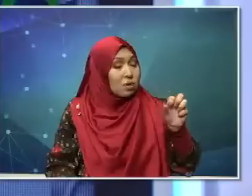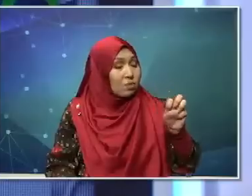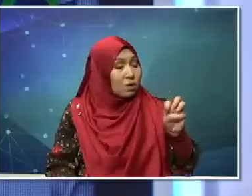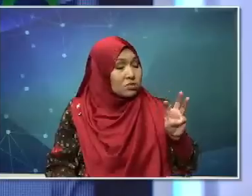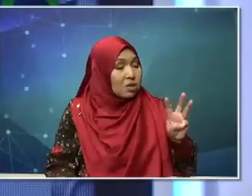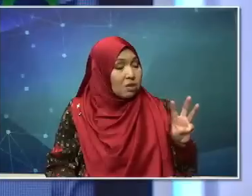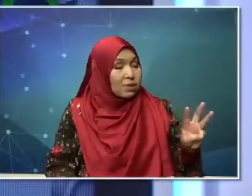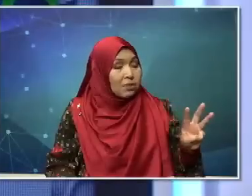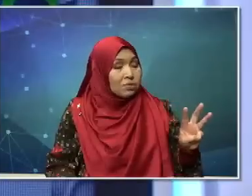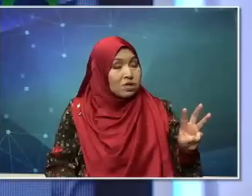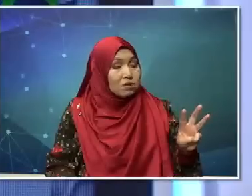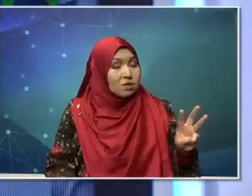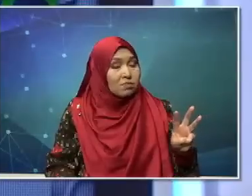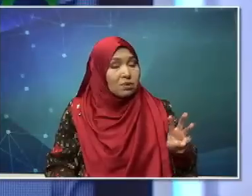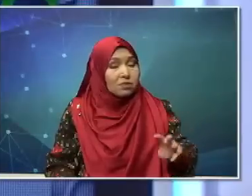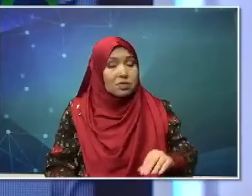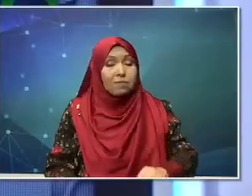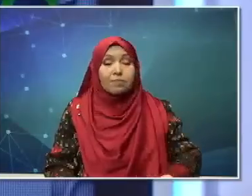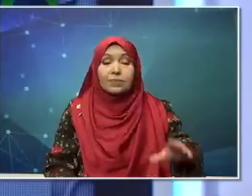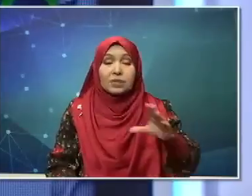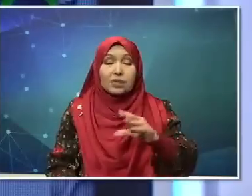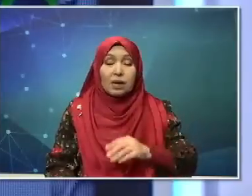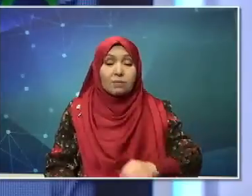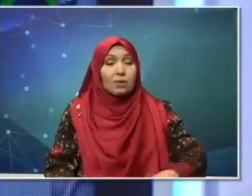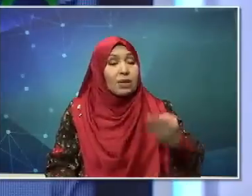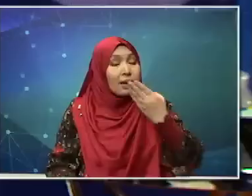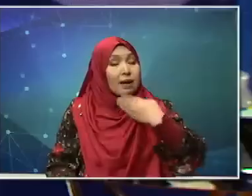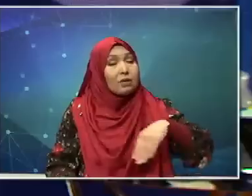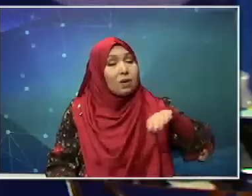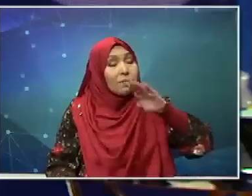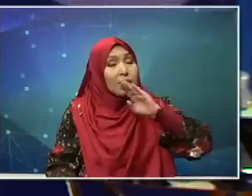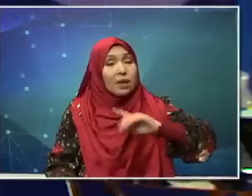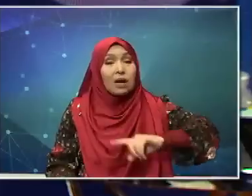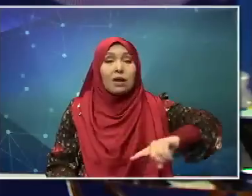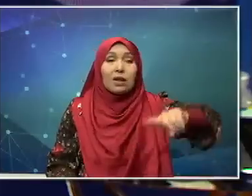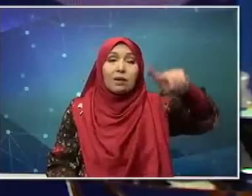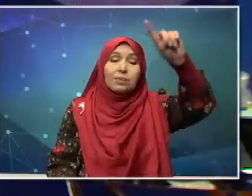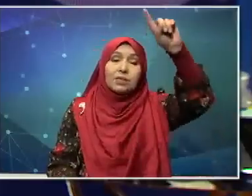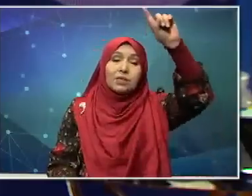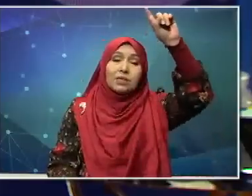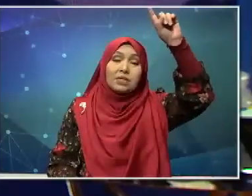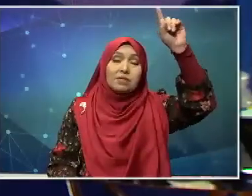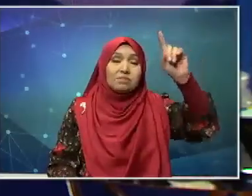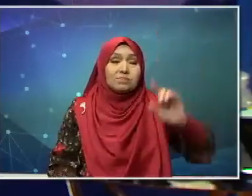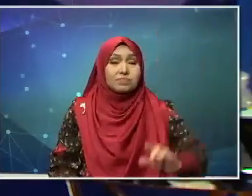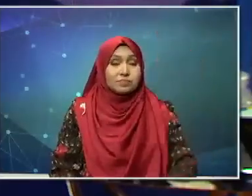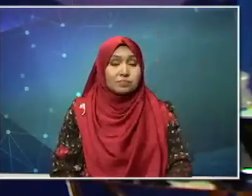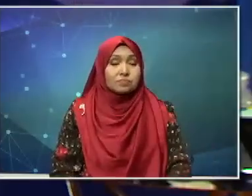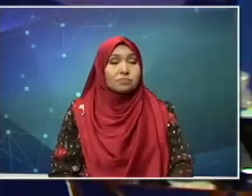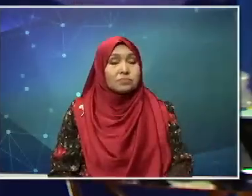aalihi wa shohbihi wa sallam walhamdulillahi rabbil alamin